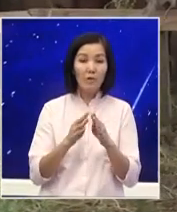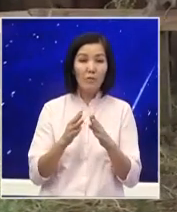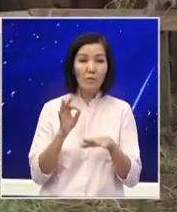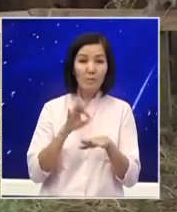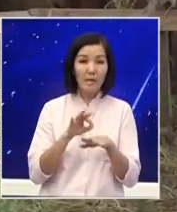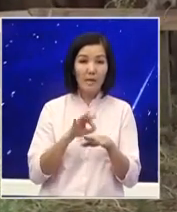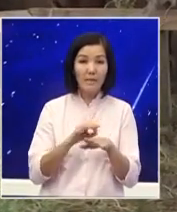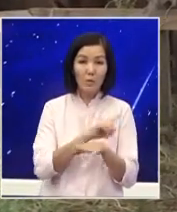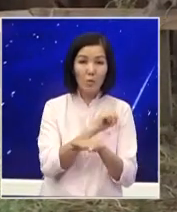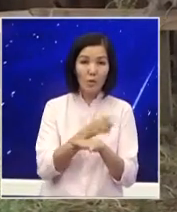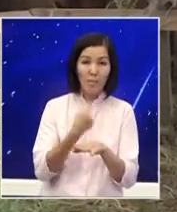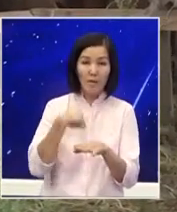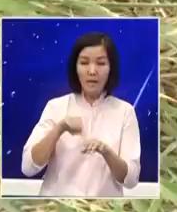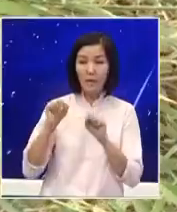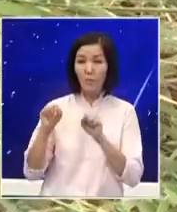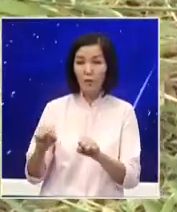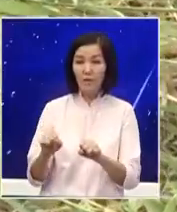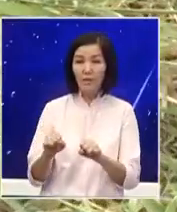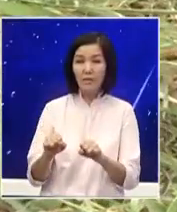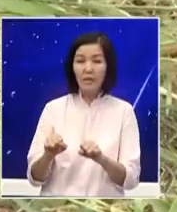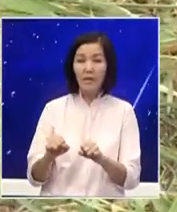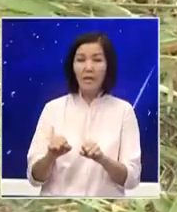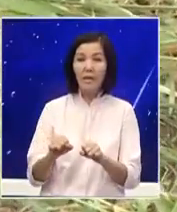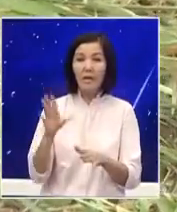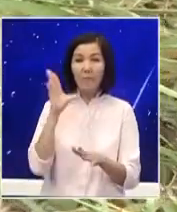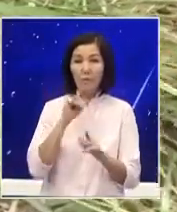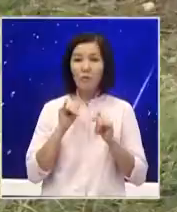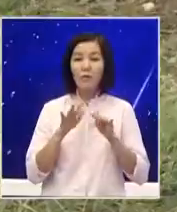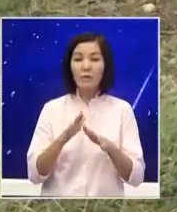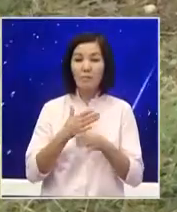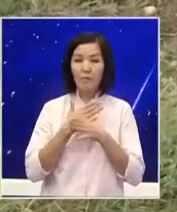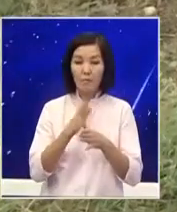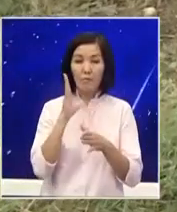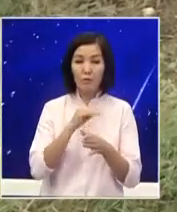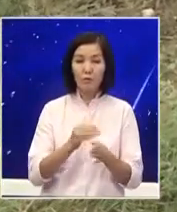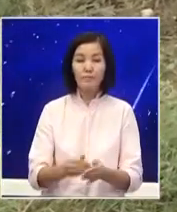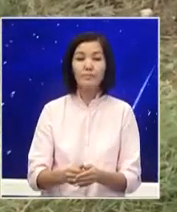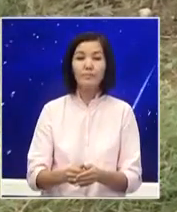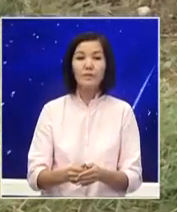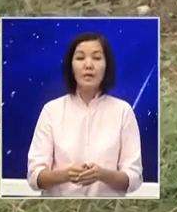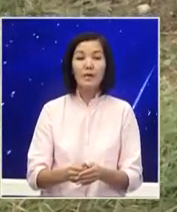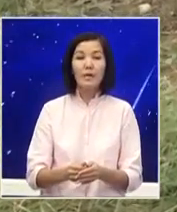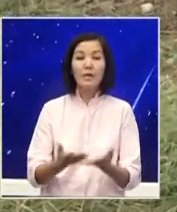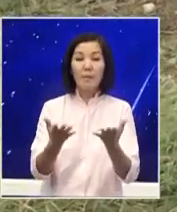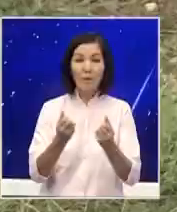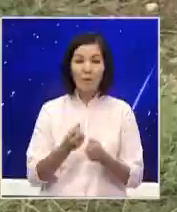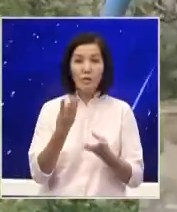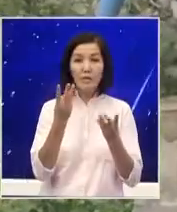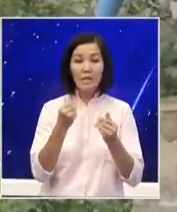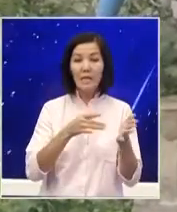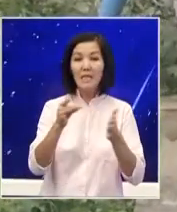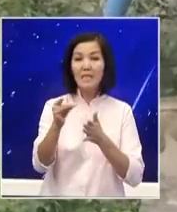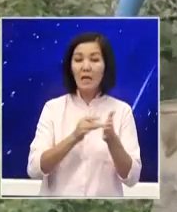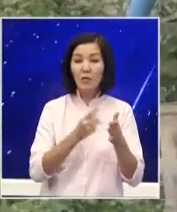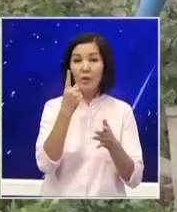укреплять иммунитет и к счастью своим делом я могу помочь им в этом как утверждает мужчина на полученные деньги он сразу купила одну